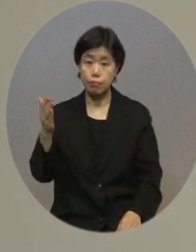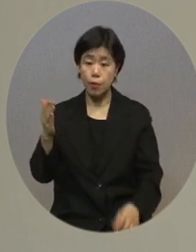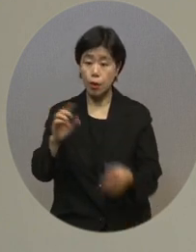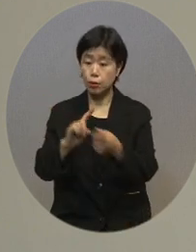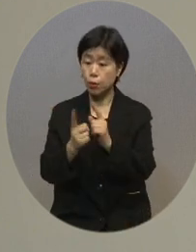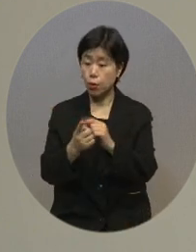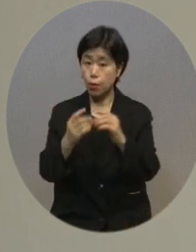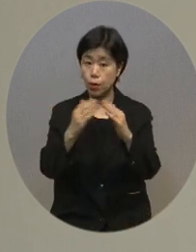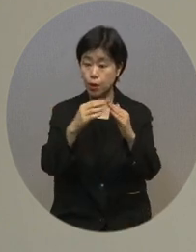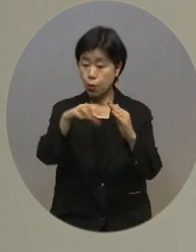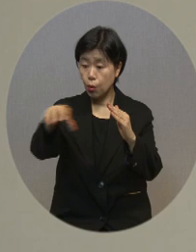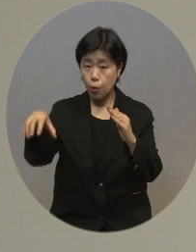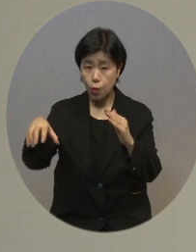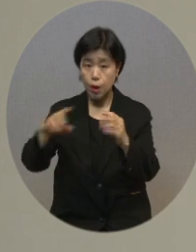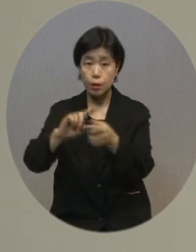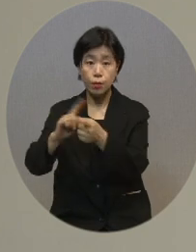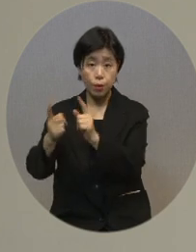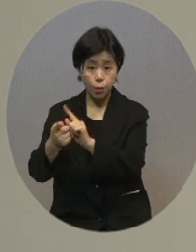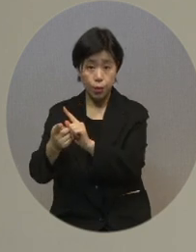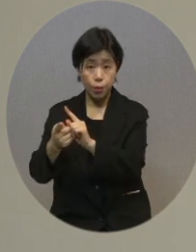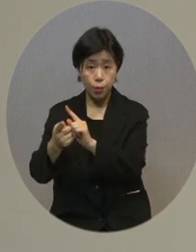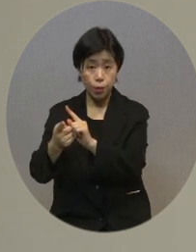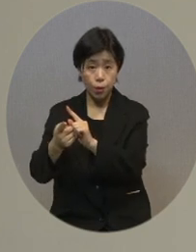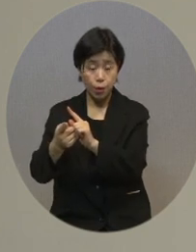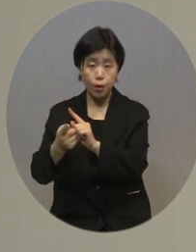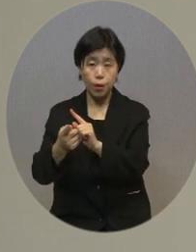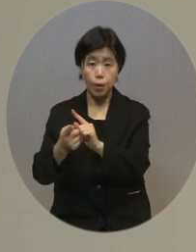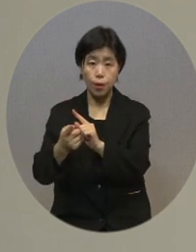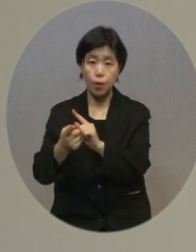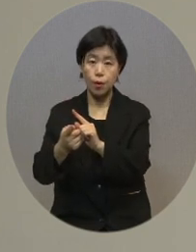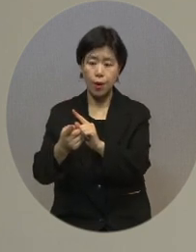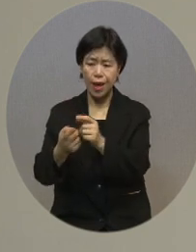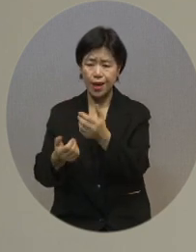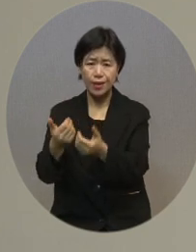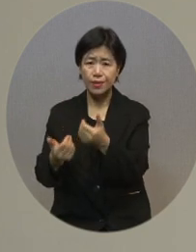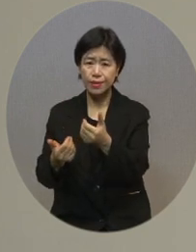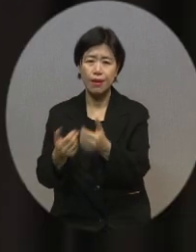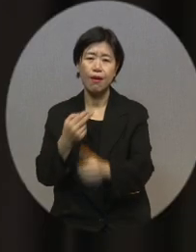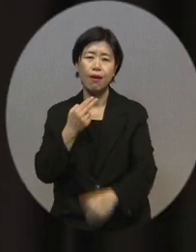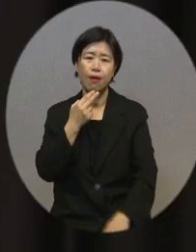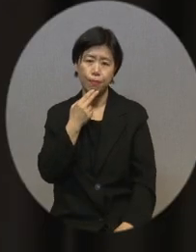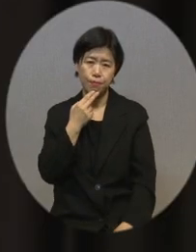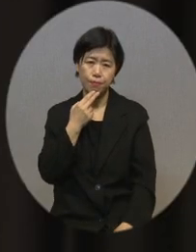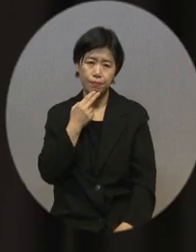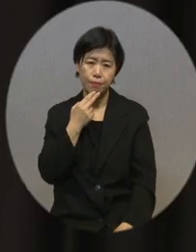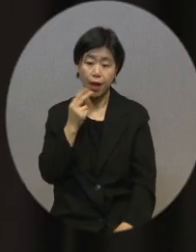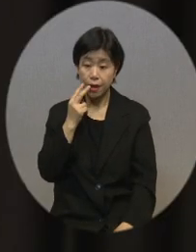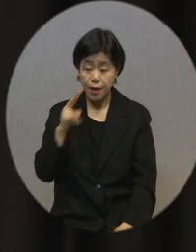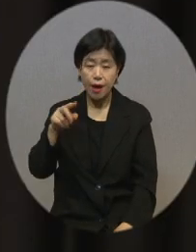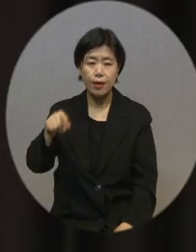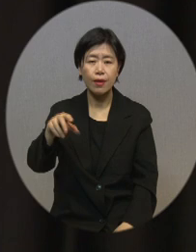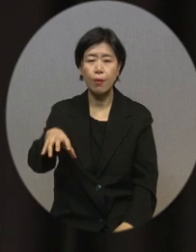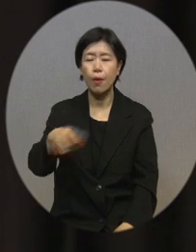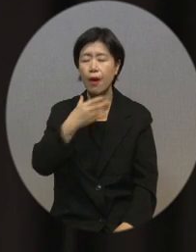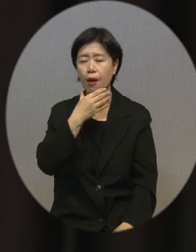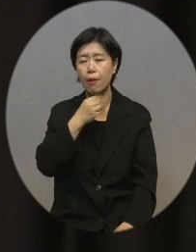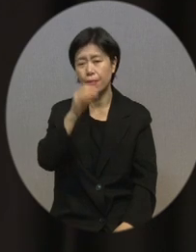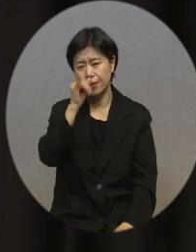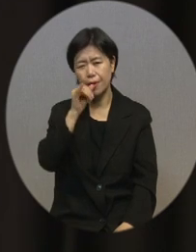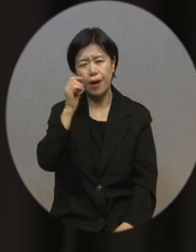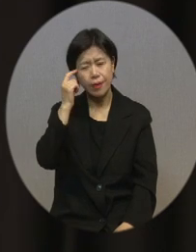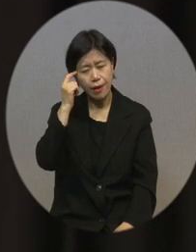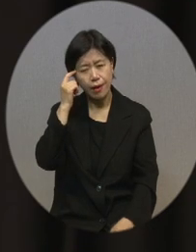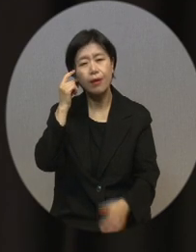주민 이웃 간에 또 이 지역 마을 간에 갈등이 없어야 되겠다 그런 생각을 했고